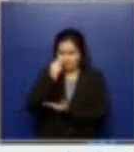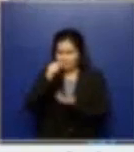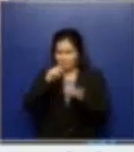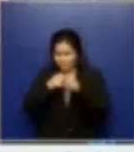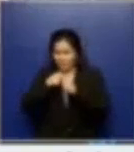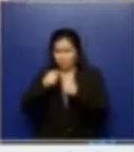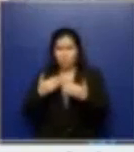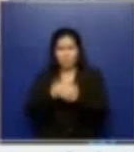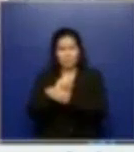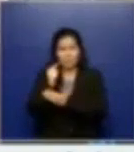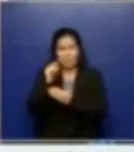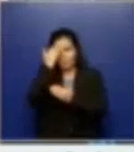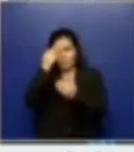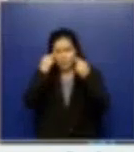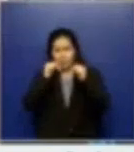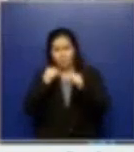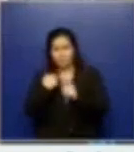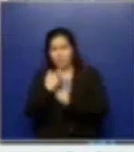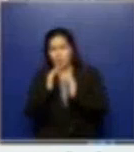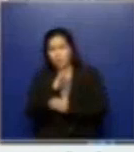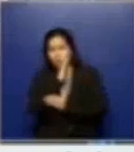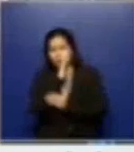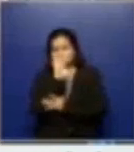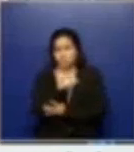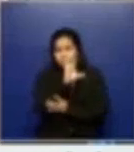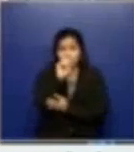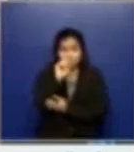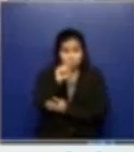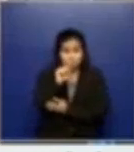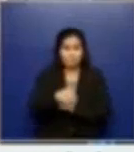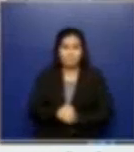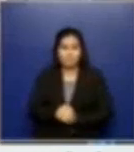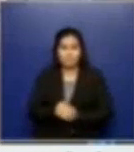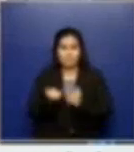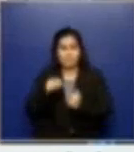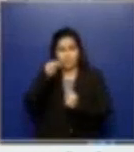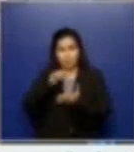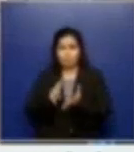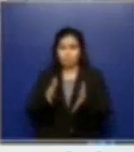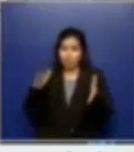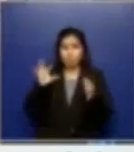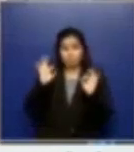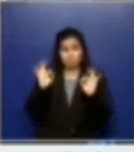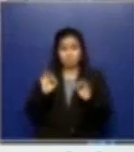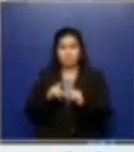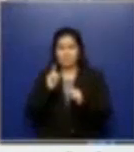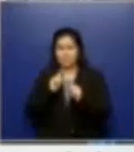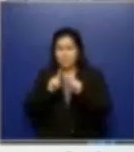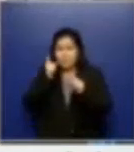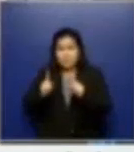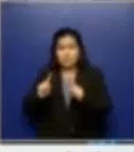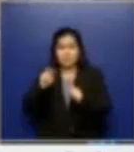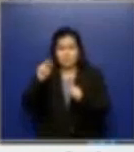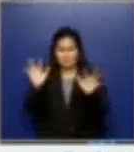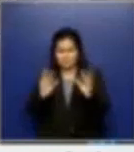ายกก็ถูกเขาหลอกแหละและครม.ลึกกรรมการหลอกท่านก็บอกว่าวันนี้โอ้ยน้ำมันเยอะแล้วจริงๆมันไม่ใช่ครับ